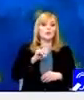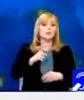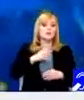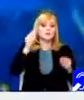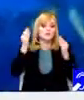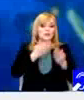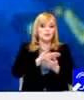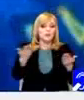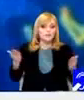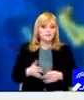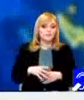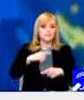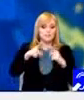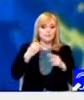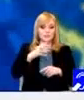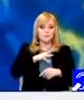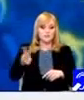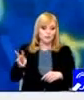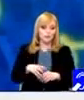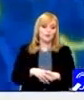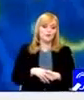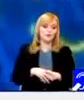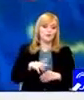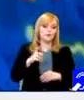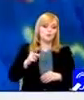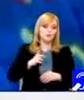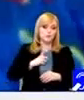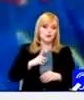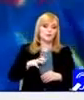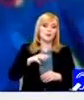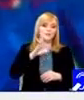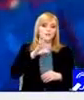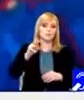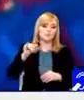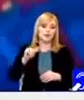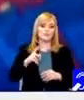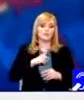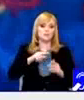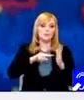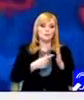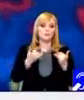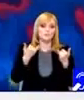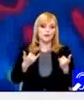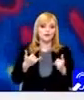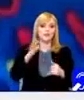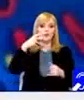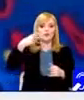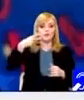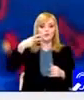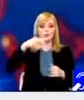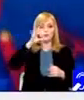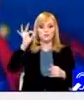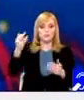opiniile dumneavoastră. În câteva minute, colegul meu Vasile Munteanu vă așteaptă la o nouă ediție a emisiunii Punctul pe azi, iar de la ora 20 urmează